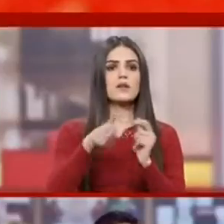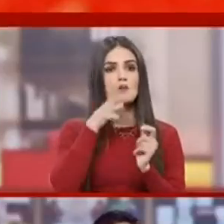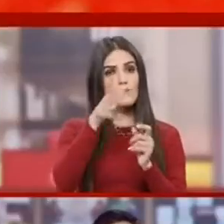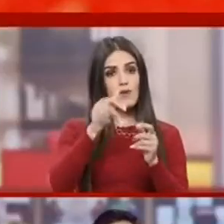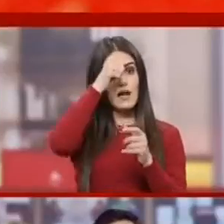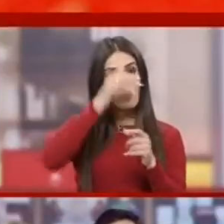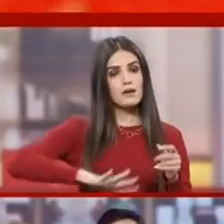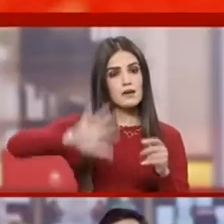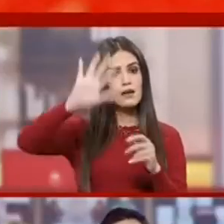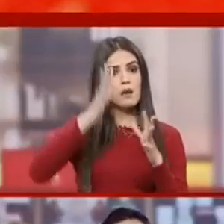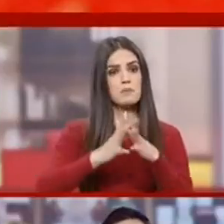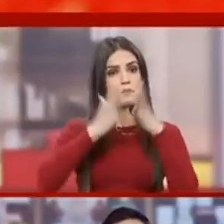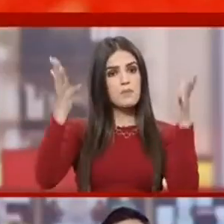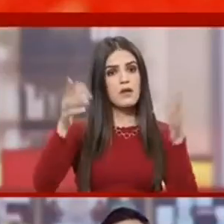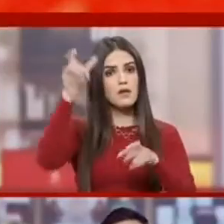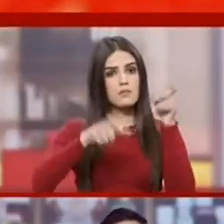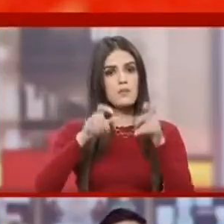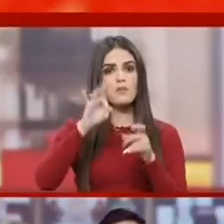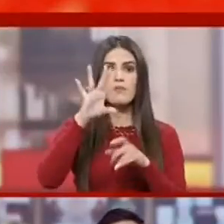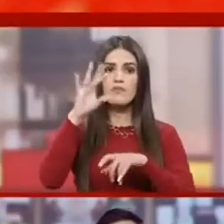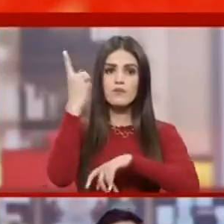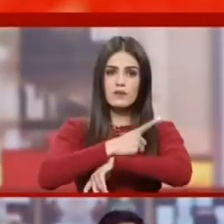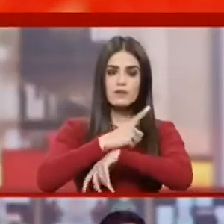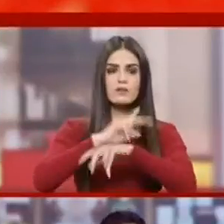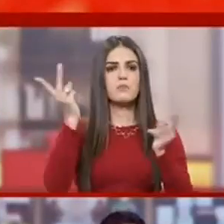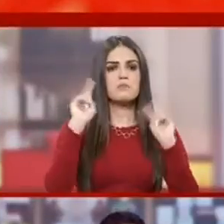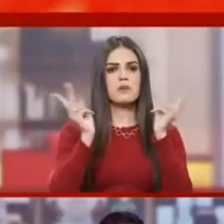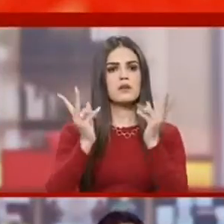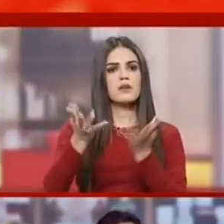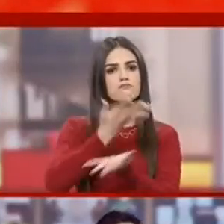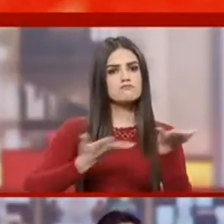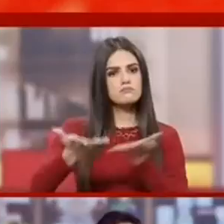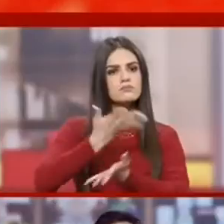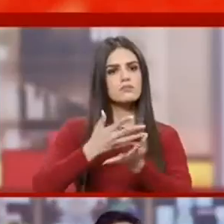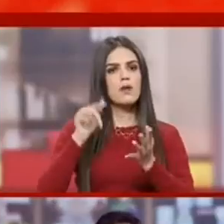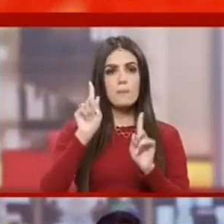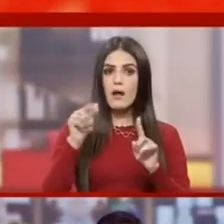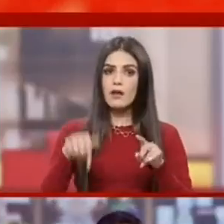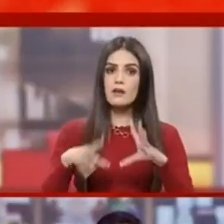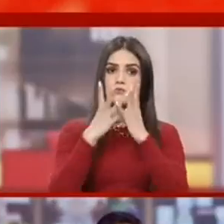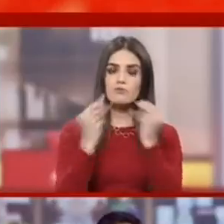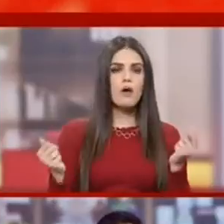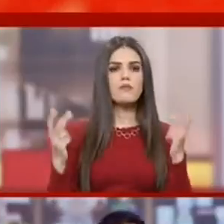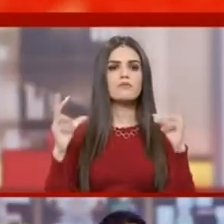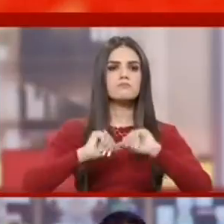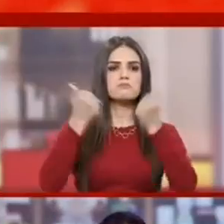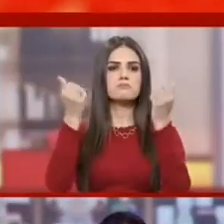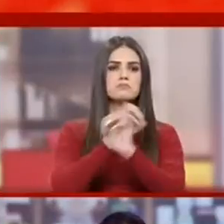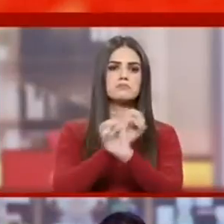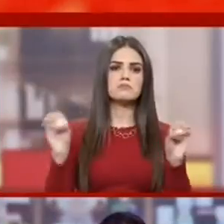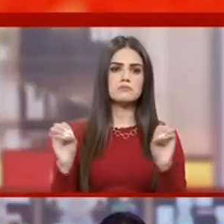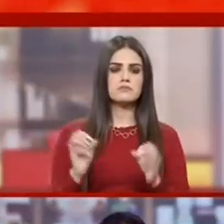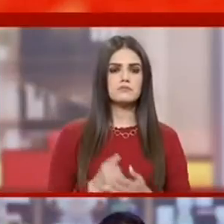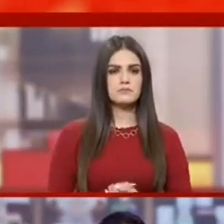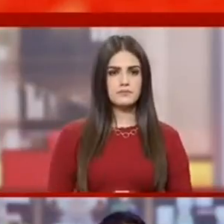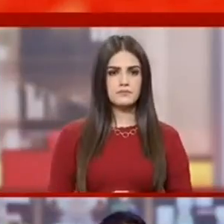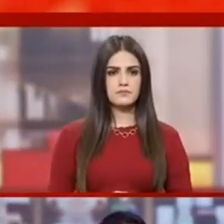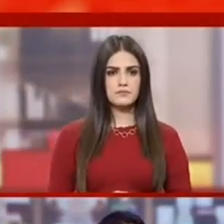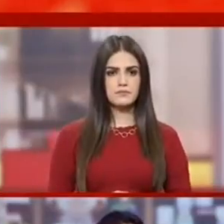लेकर देज के बड़े विशेशक के 15 दिनों से मीटिंग कर रहे हैं लेकिन उन्हें अब तक काम्याबी नहीं मिल पाई है